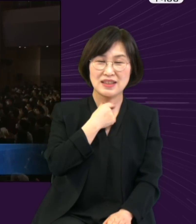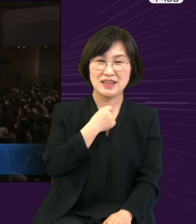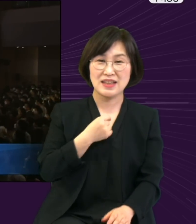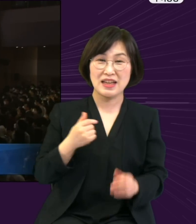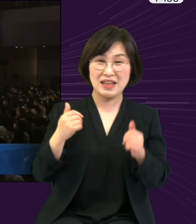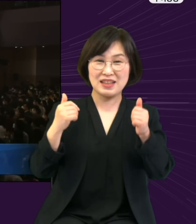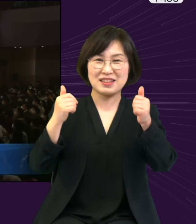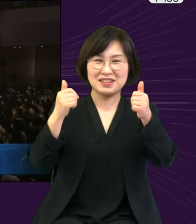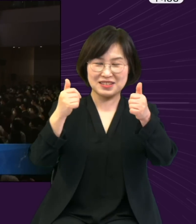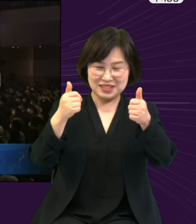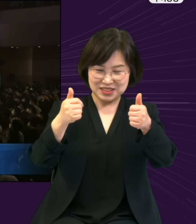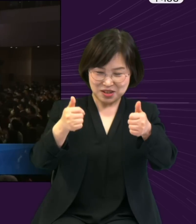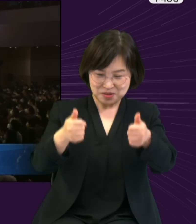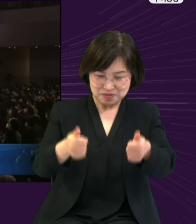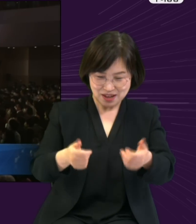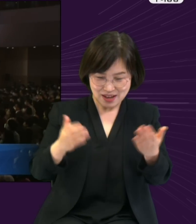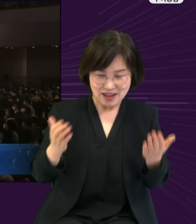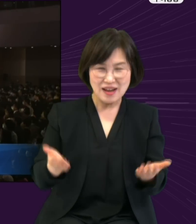경배하리